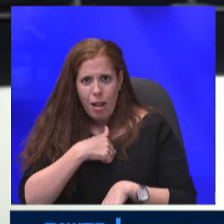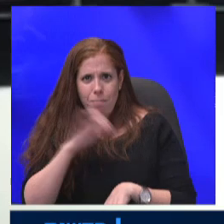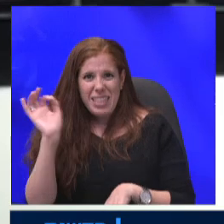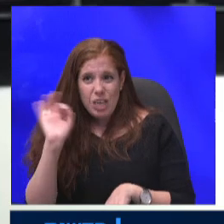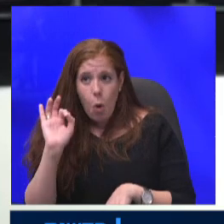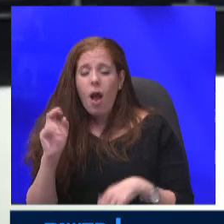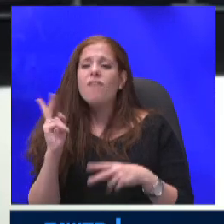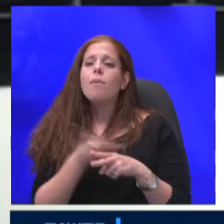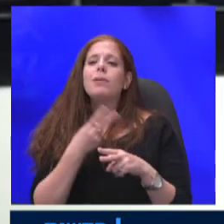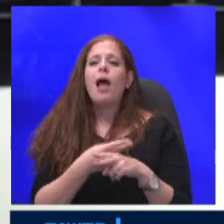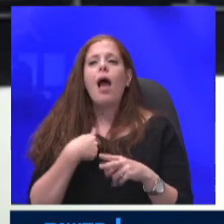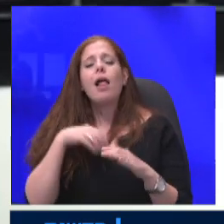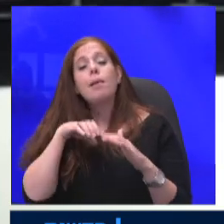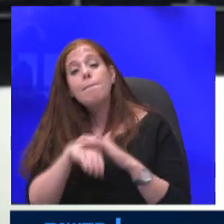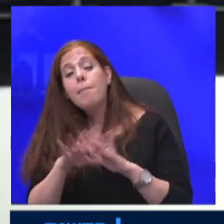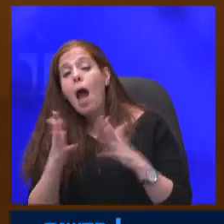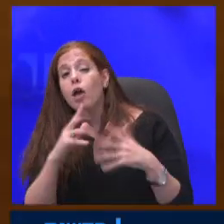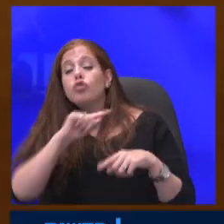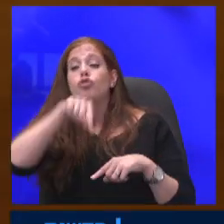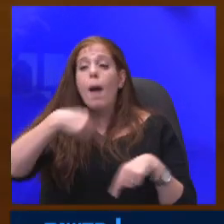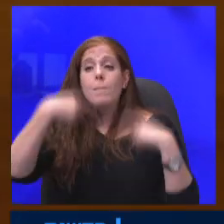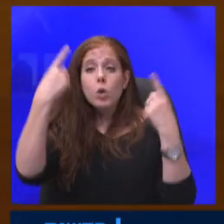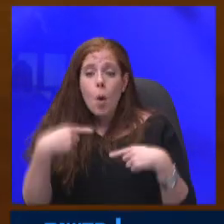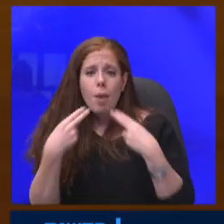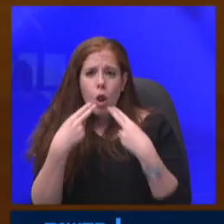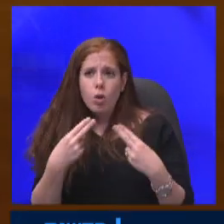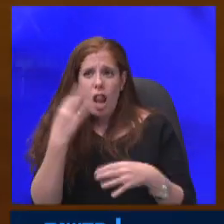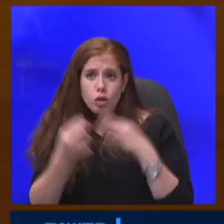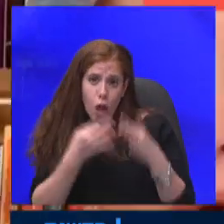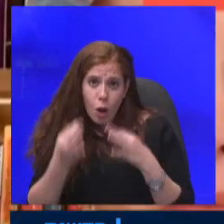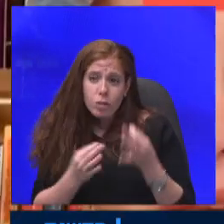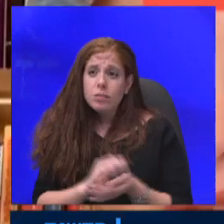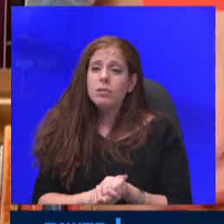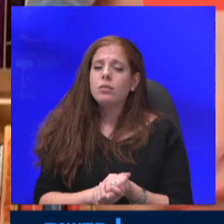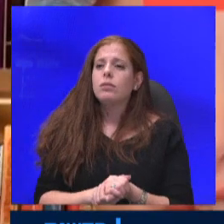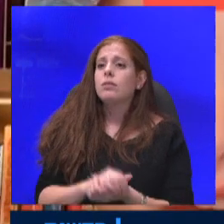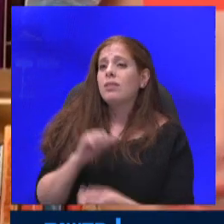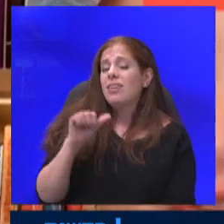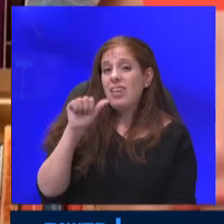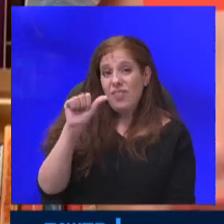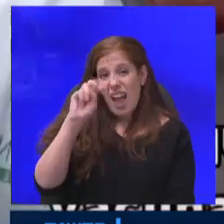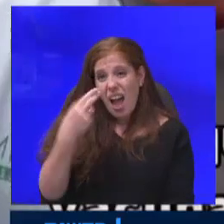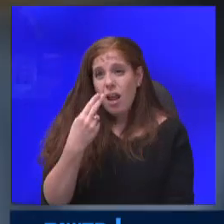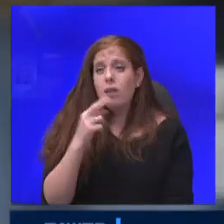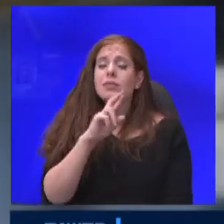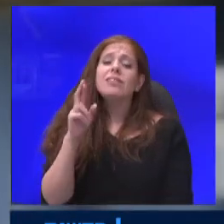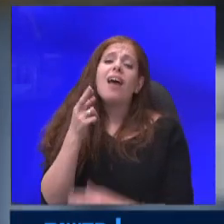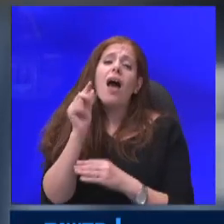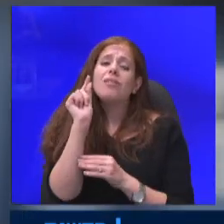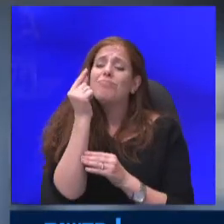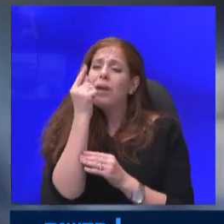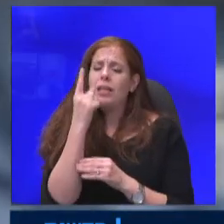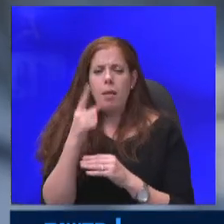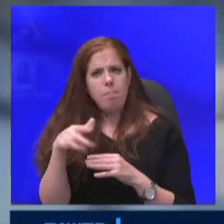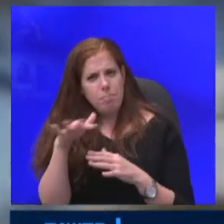about an hour a day answering questions, I would say. ואנה, היא רק בורג קטן במכונת הסברה משומנת. Jumped